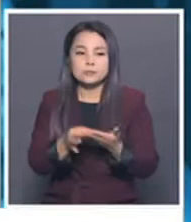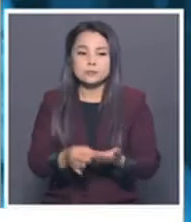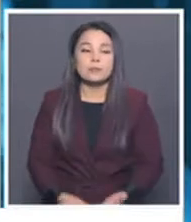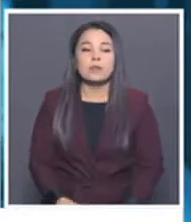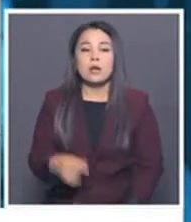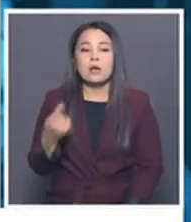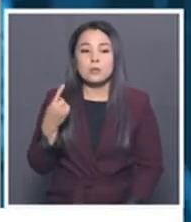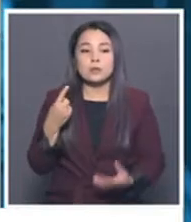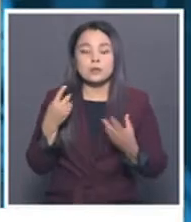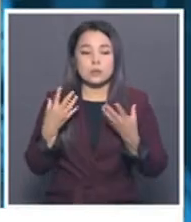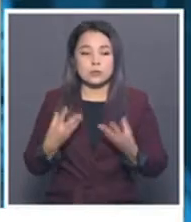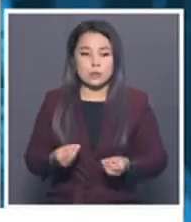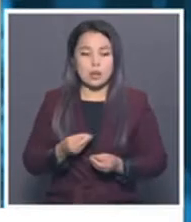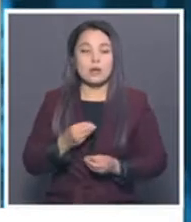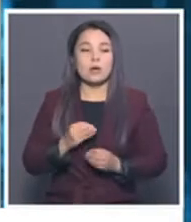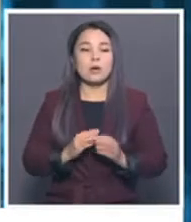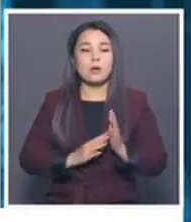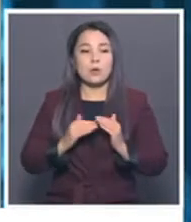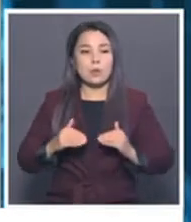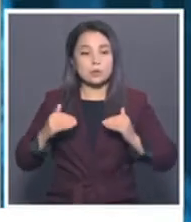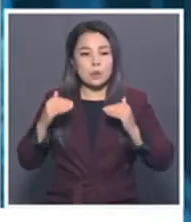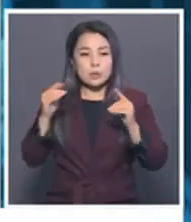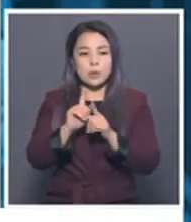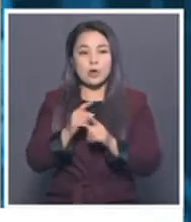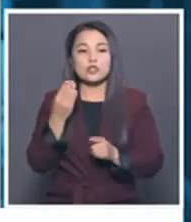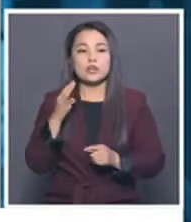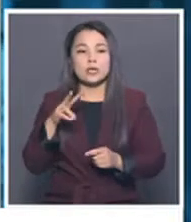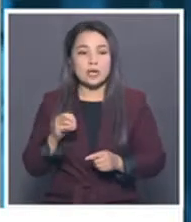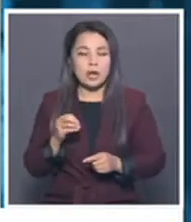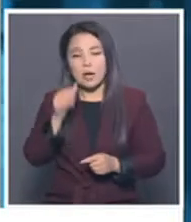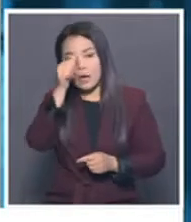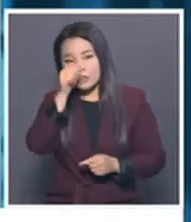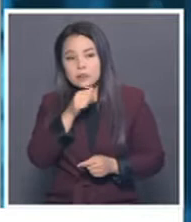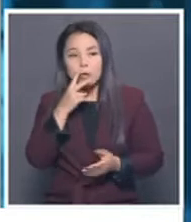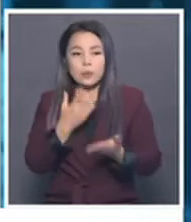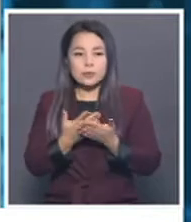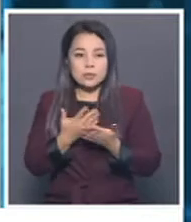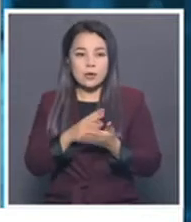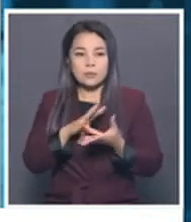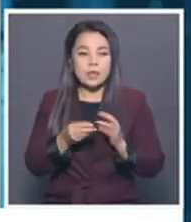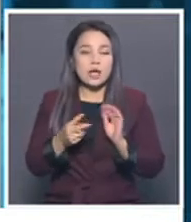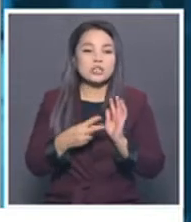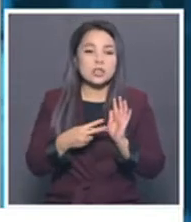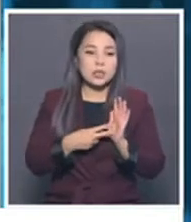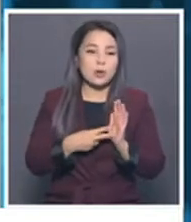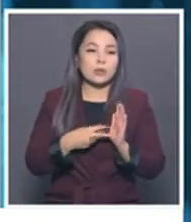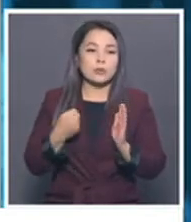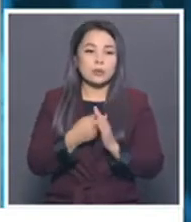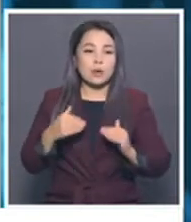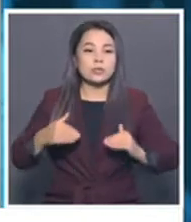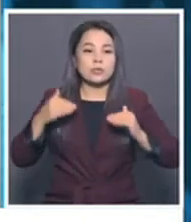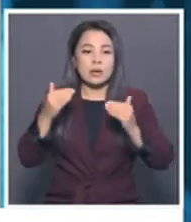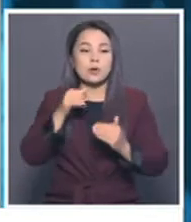Тәулікте өсу маусым айында, шілде айында бұл көрсеткіш 7-ге дейін өсті.